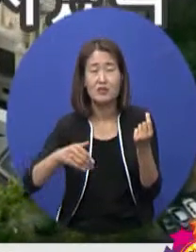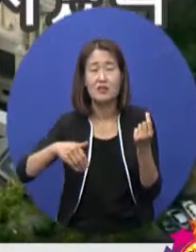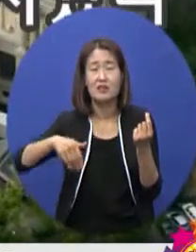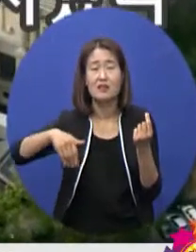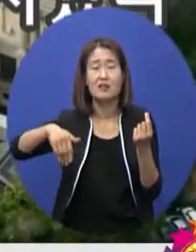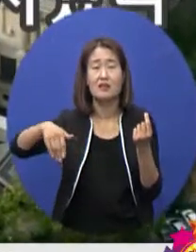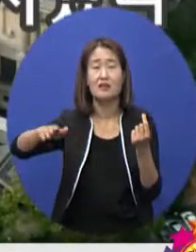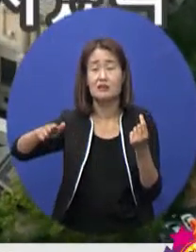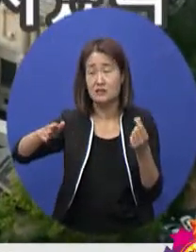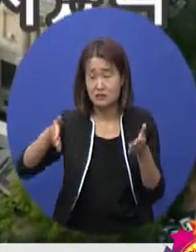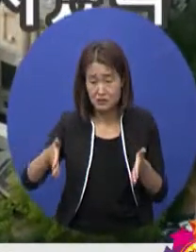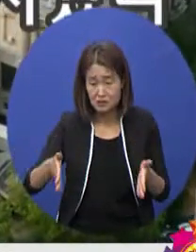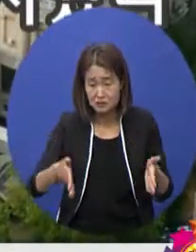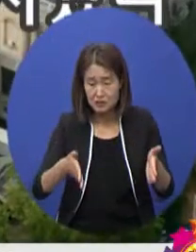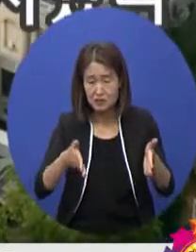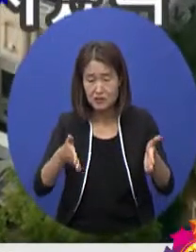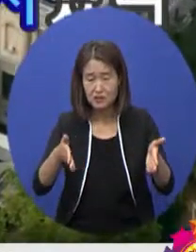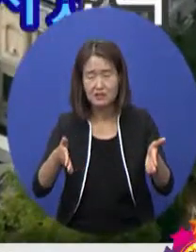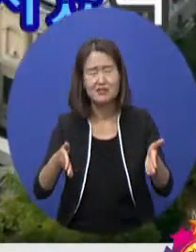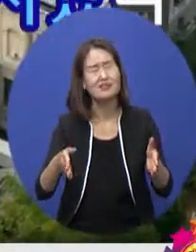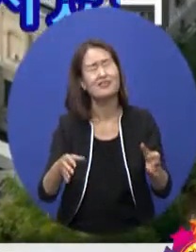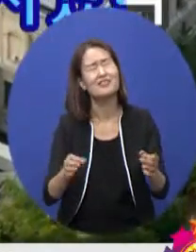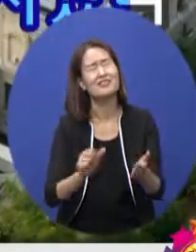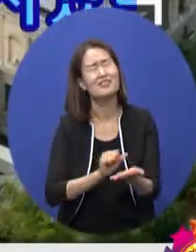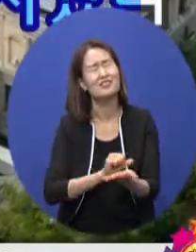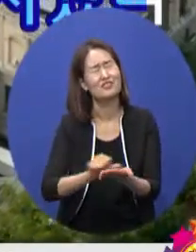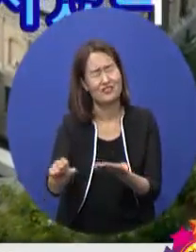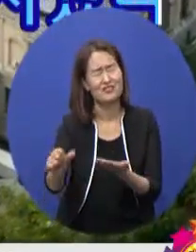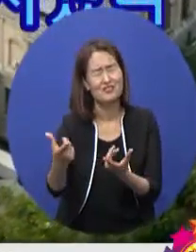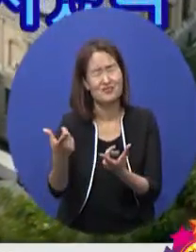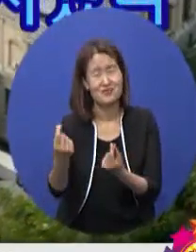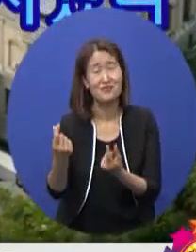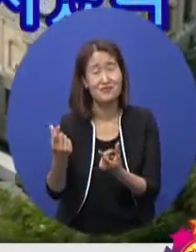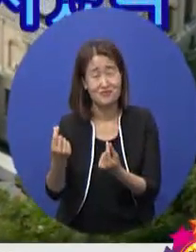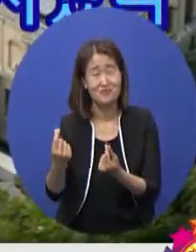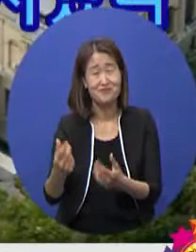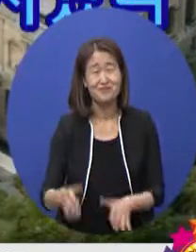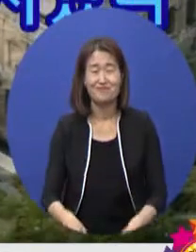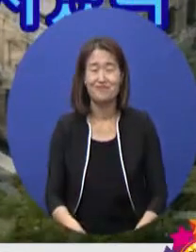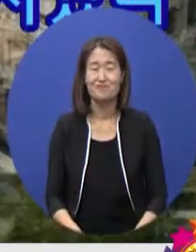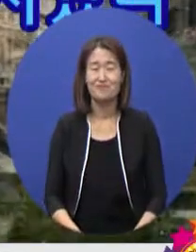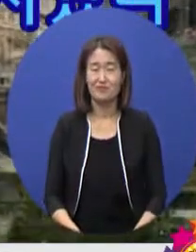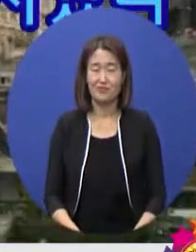듯 돌아가는 길을 지웠다.